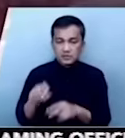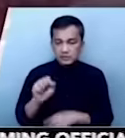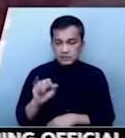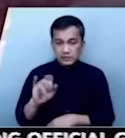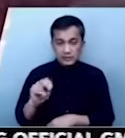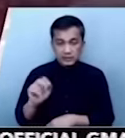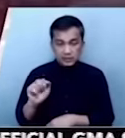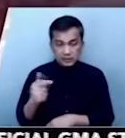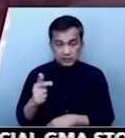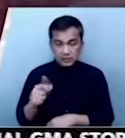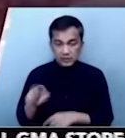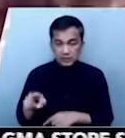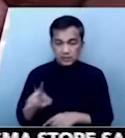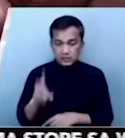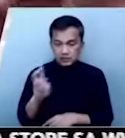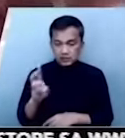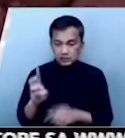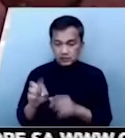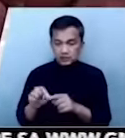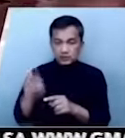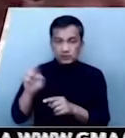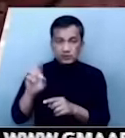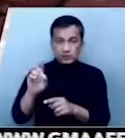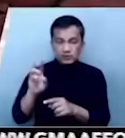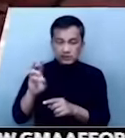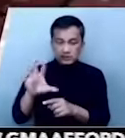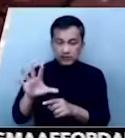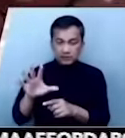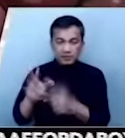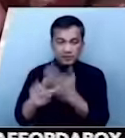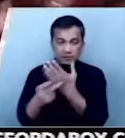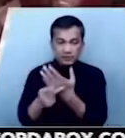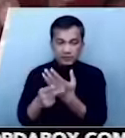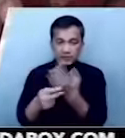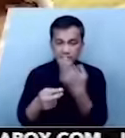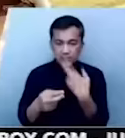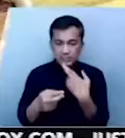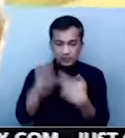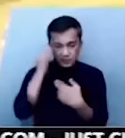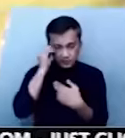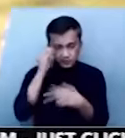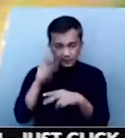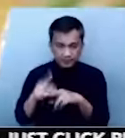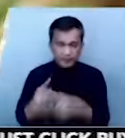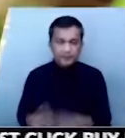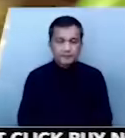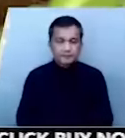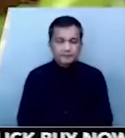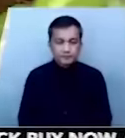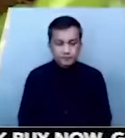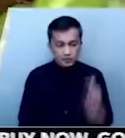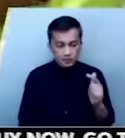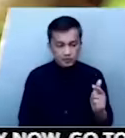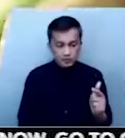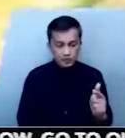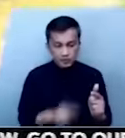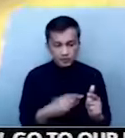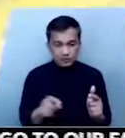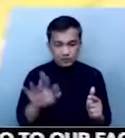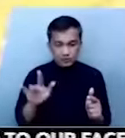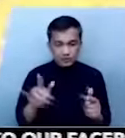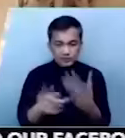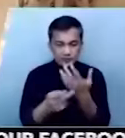nasa 60 hanggang 65 pesos ang kada kilo ng pulang sibuyas sa Pangasinan. 20 hanggang 25 pesos per kilo ang